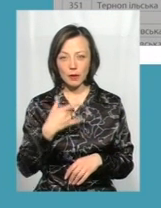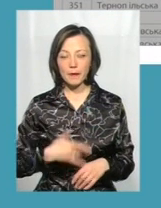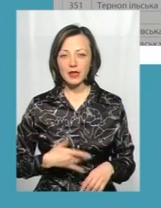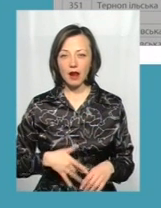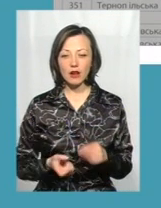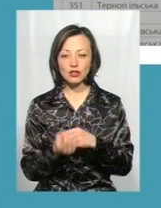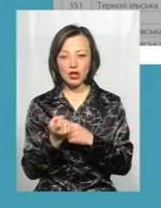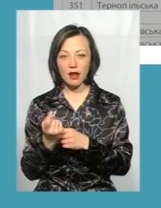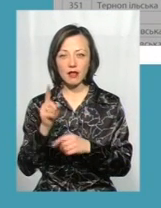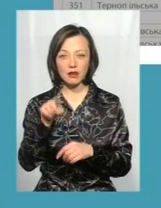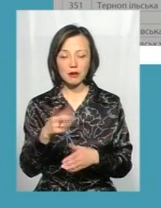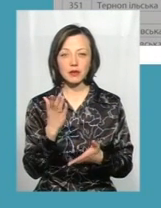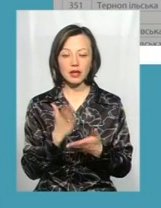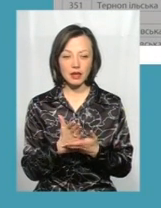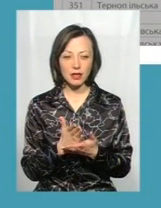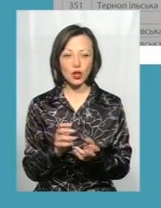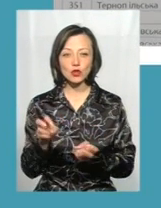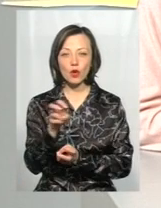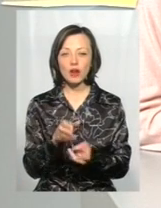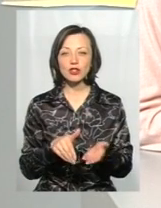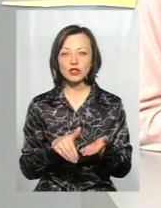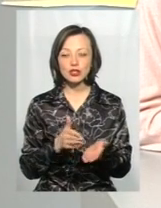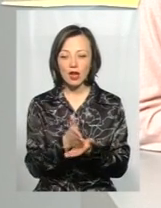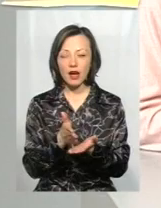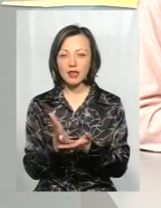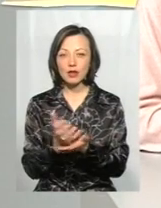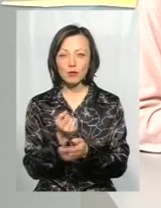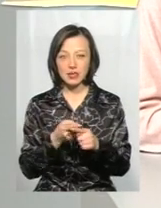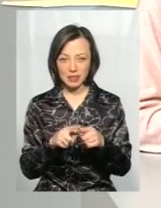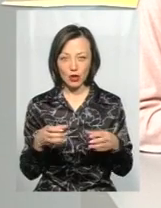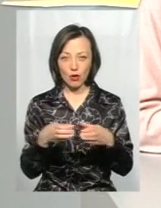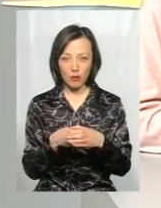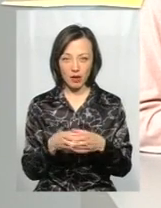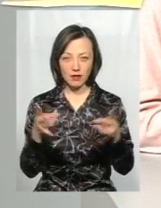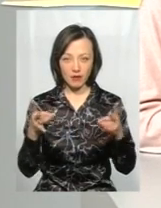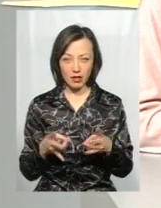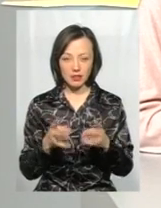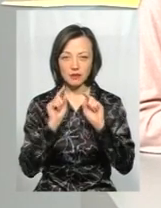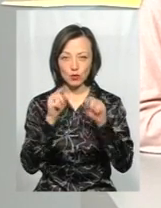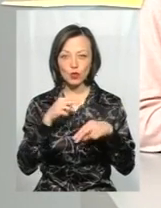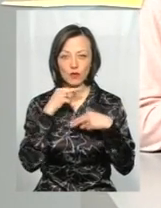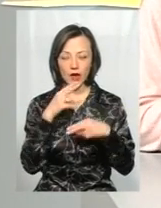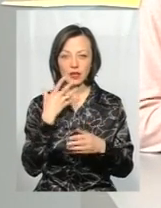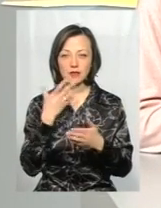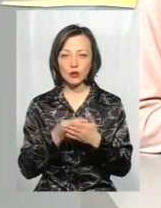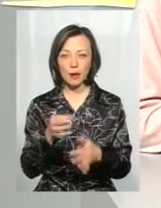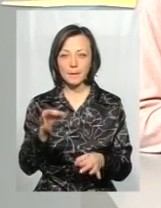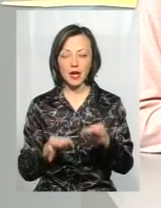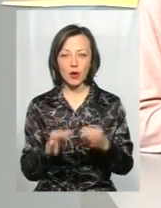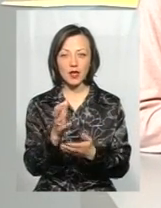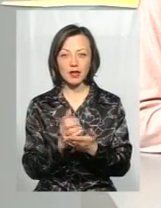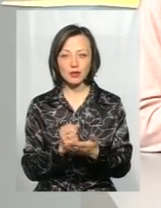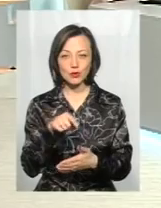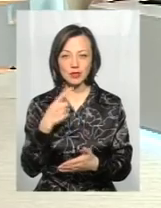мінеральні джерела також є. От, шукаючи шляхи заробітку, в цій громаді варто звернути увагу на свої природні